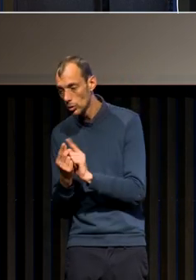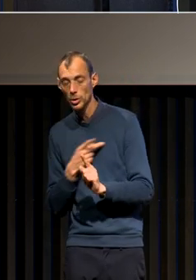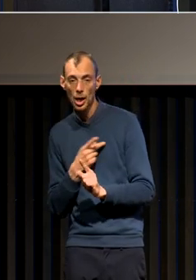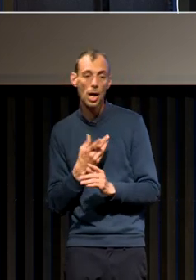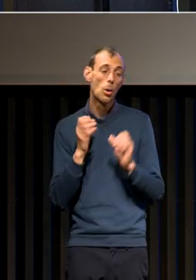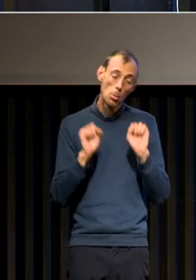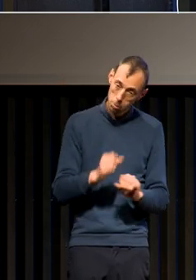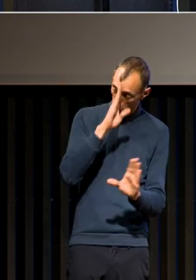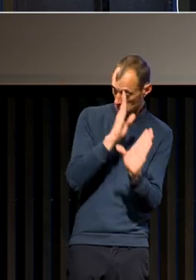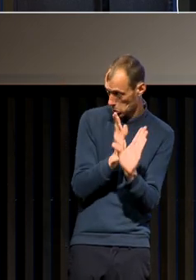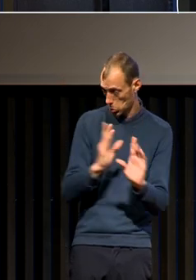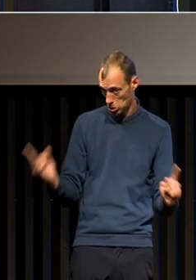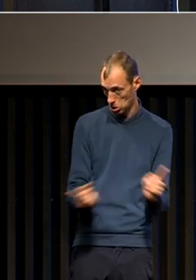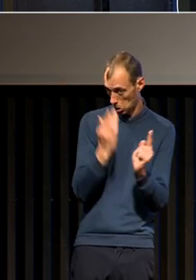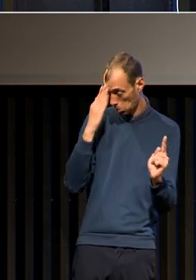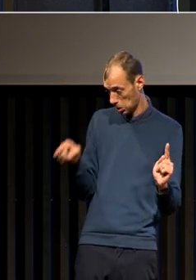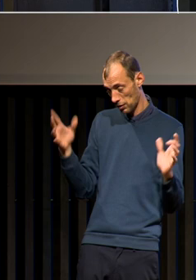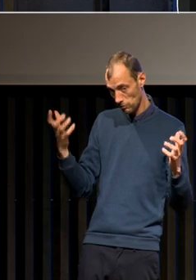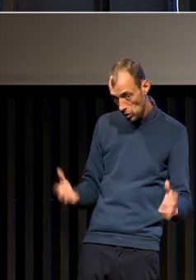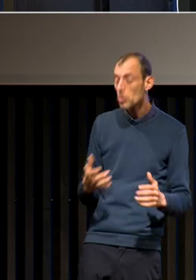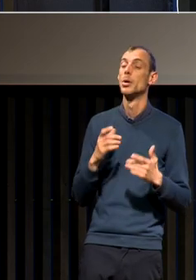demande, et 5 à 6 recueils